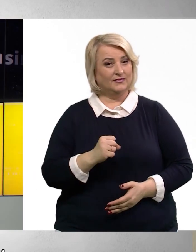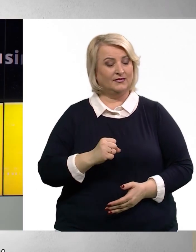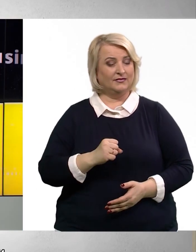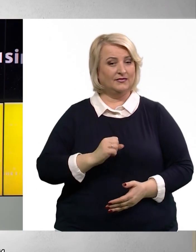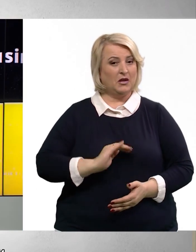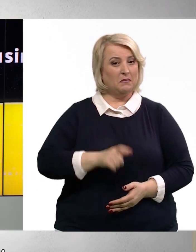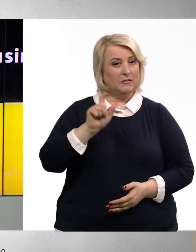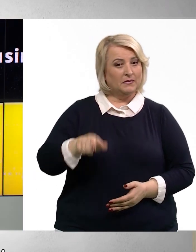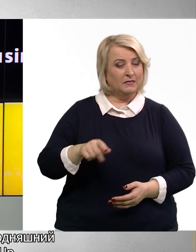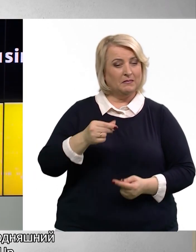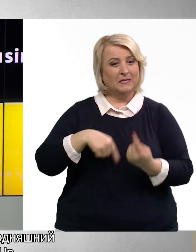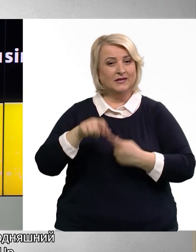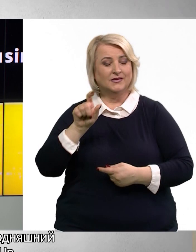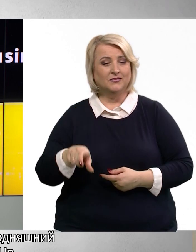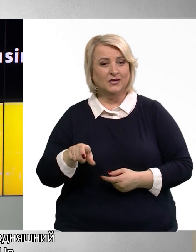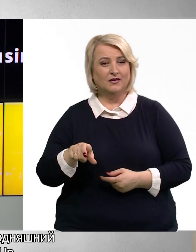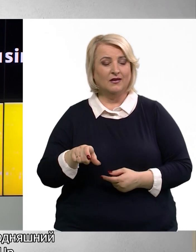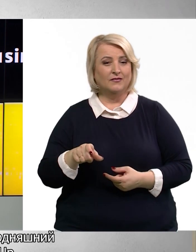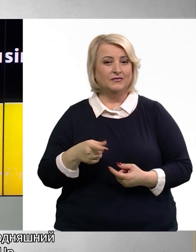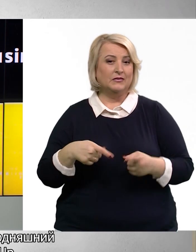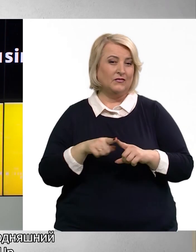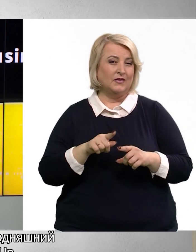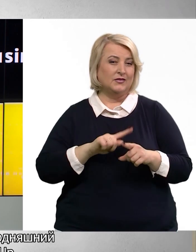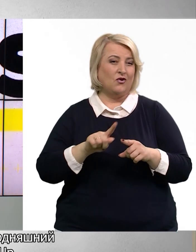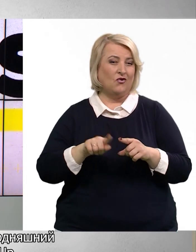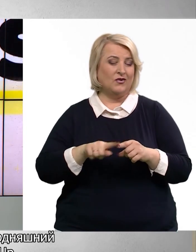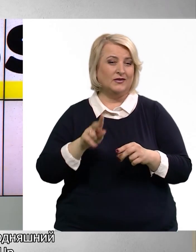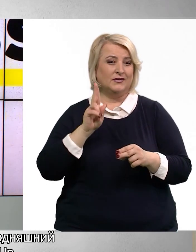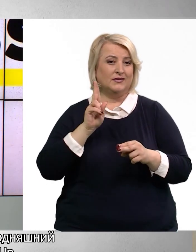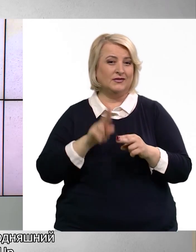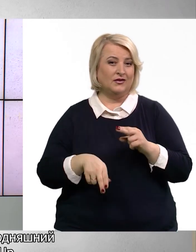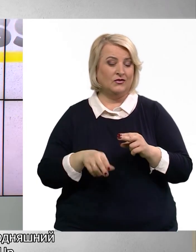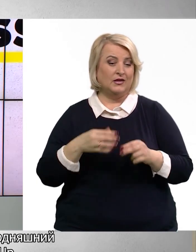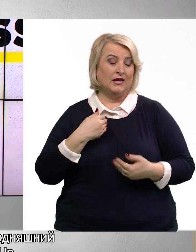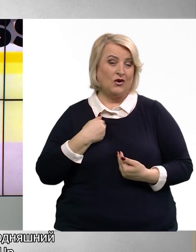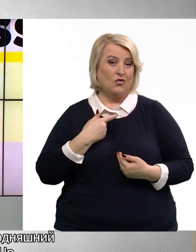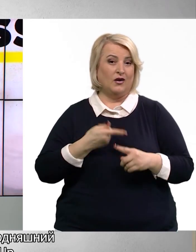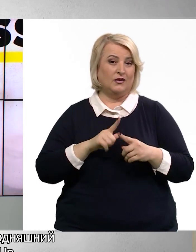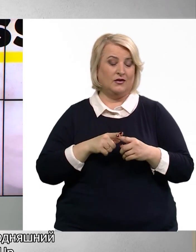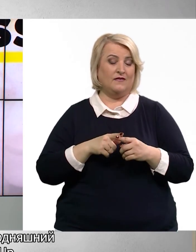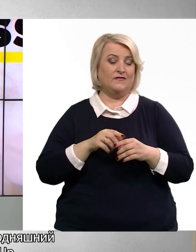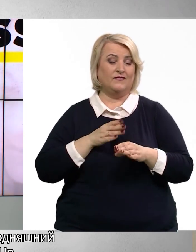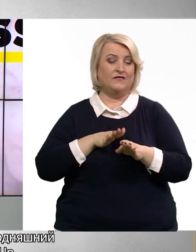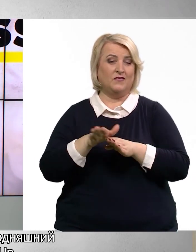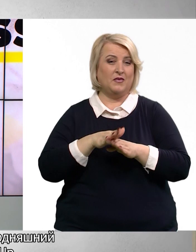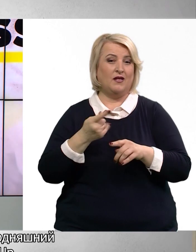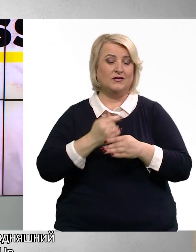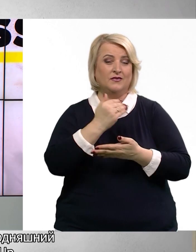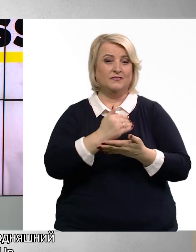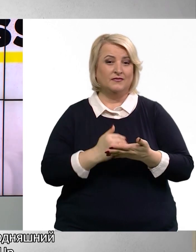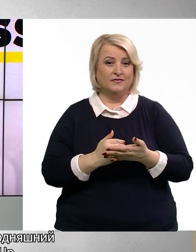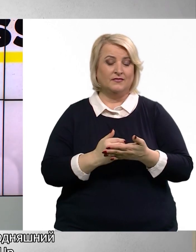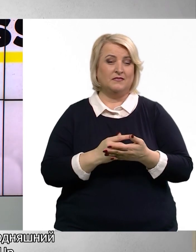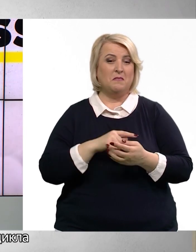Prieteni, antreprenori, iată că sunt... pe ultima sută de metri eu, care realizez această